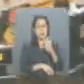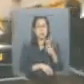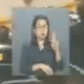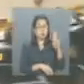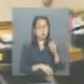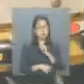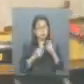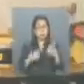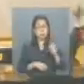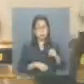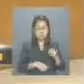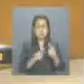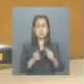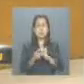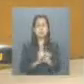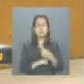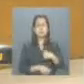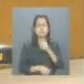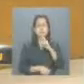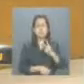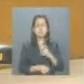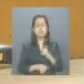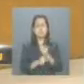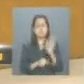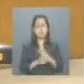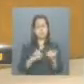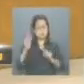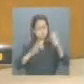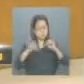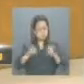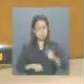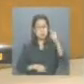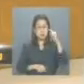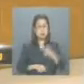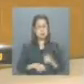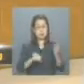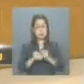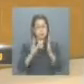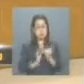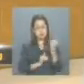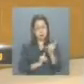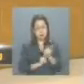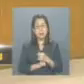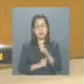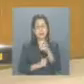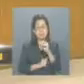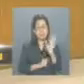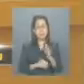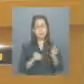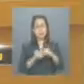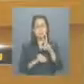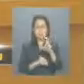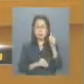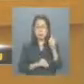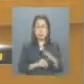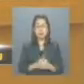มคณะมนตรีความมั่นคงจะลงมติว่าจะยอมรับข้อเสนอให้เพิ่มจำนวนผู้สังเกตการหรือไม่รวมถึงพิจารณาเรื่องการดำเนินงานในขั้